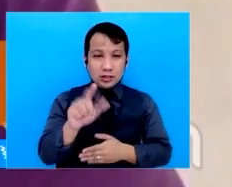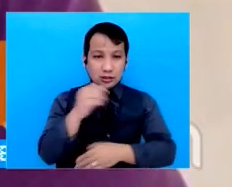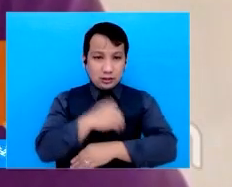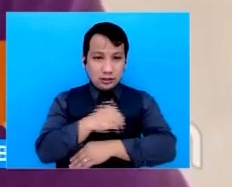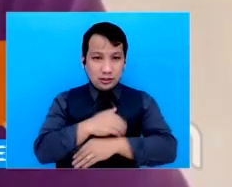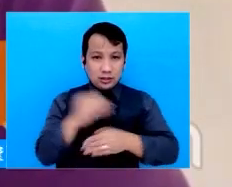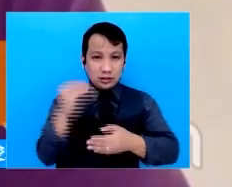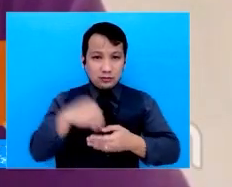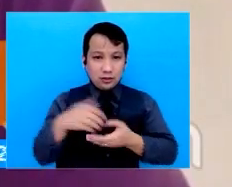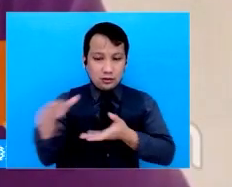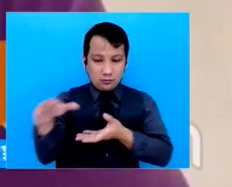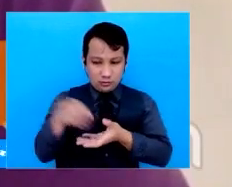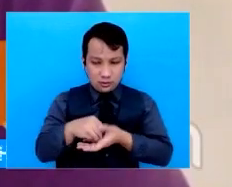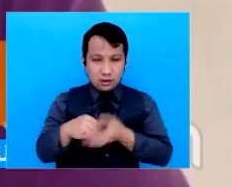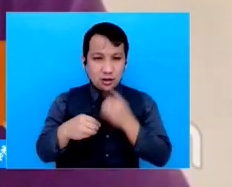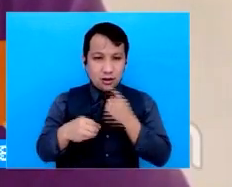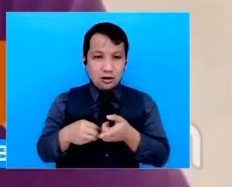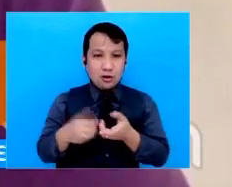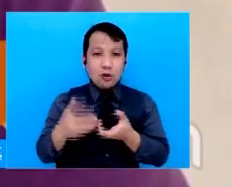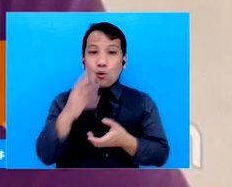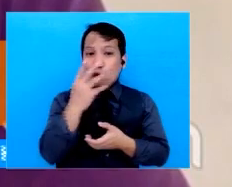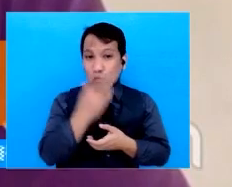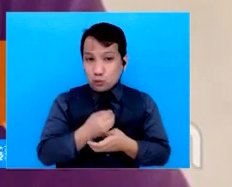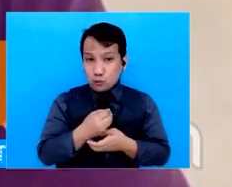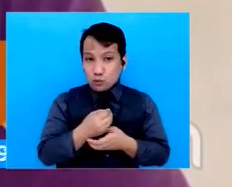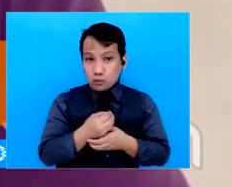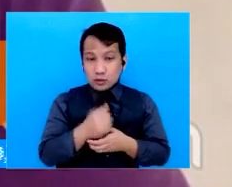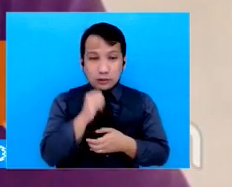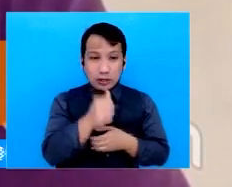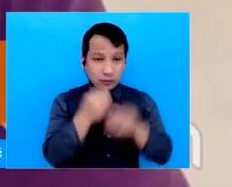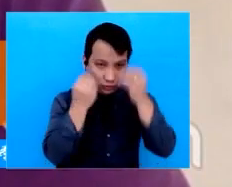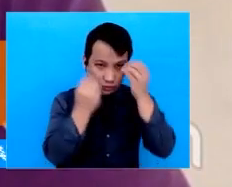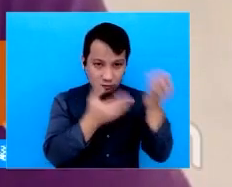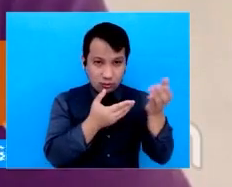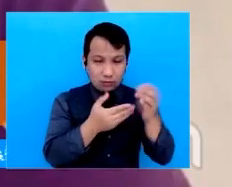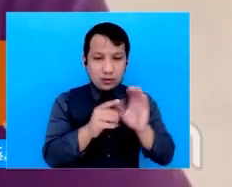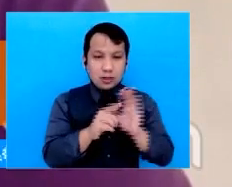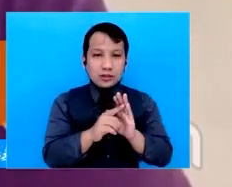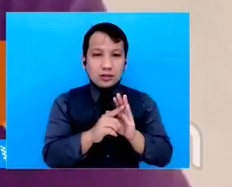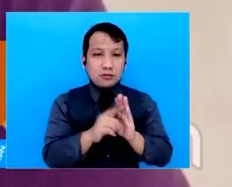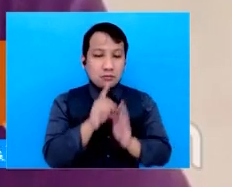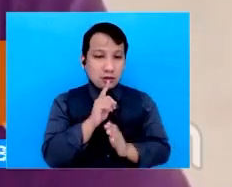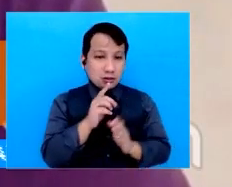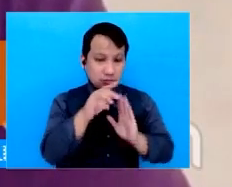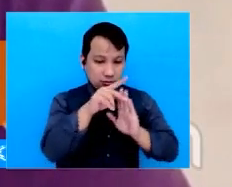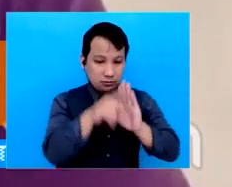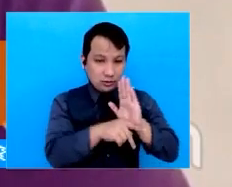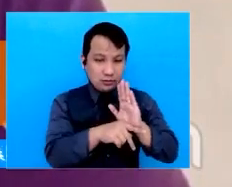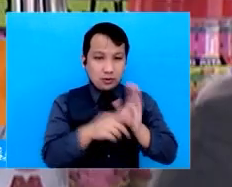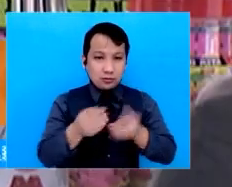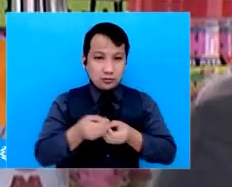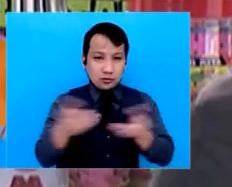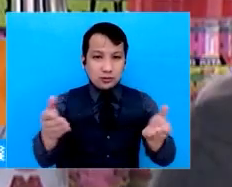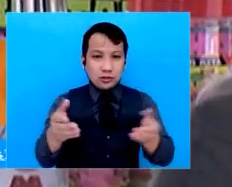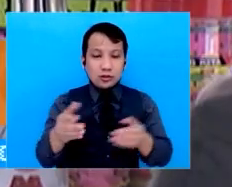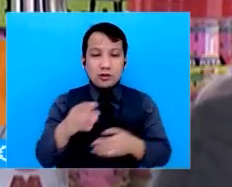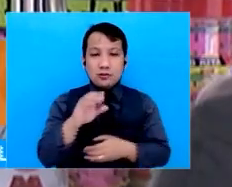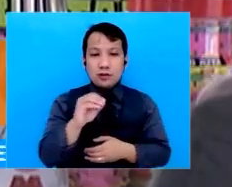copy of those no, na nagbabiolate dun sa undertaking nila. And then we will issue a show cause order.